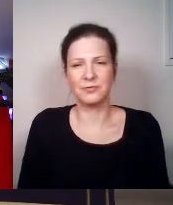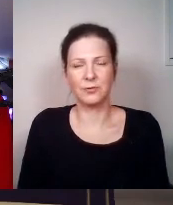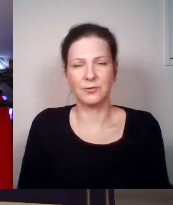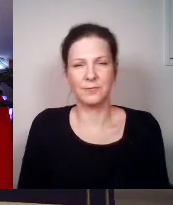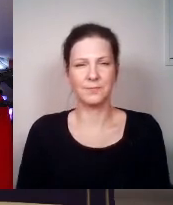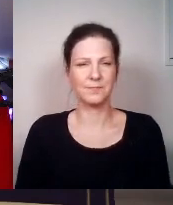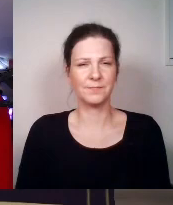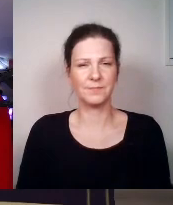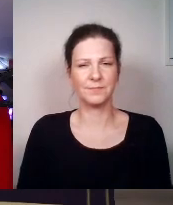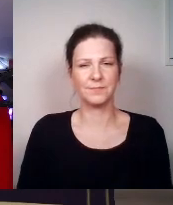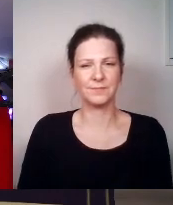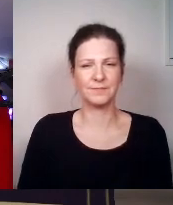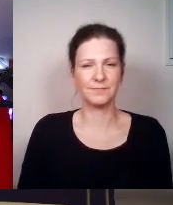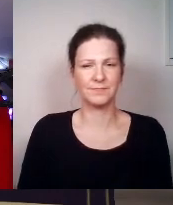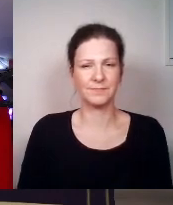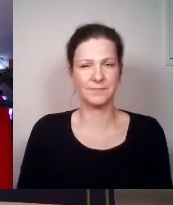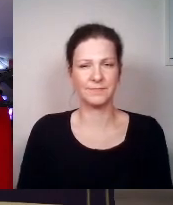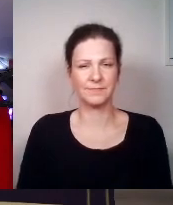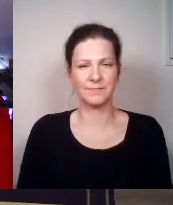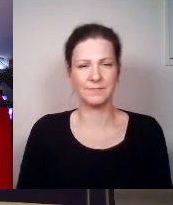Zack, und...